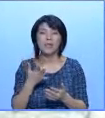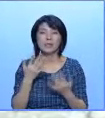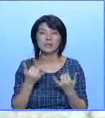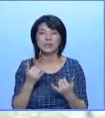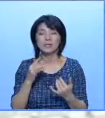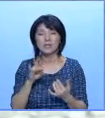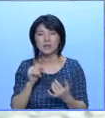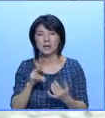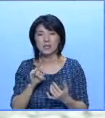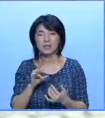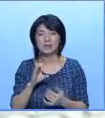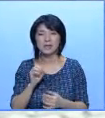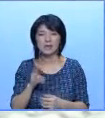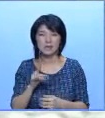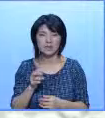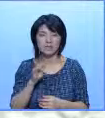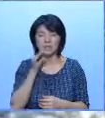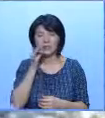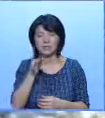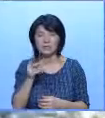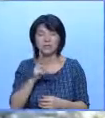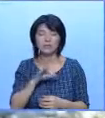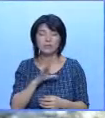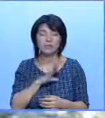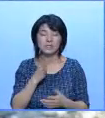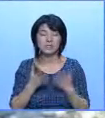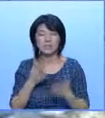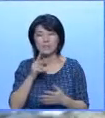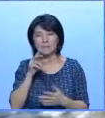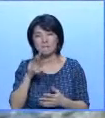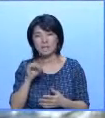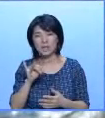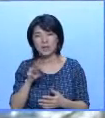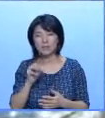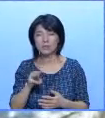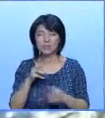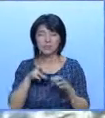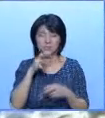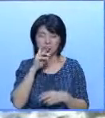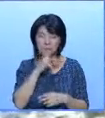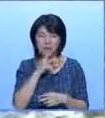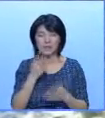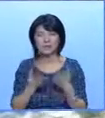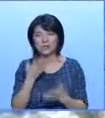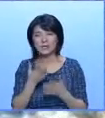Роман Скляр дәл осы апатқа байланысты пилоттың қателігі немесе техникалық ақаулық болуы мүмкін деген болжамын жеткізді деп